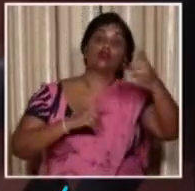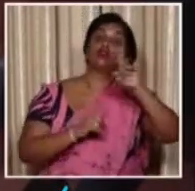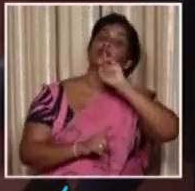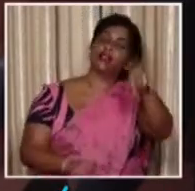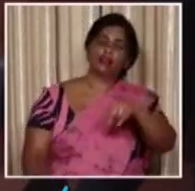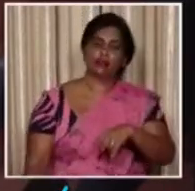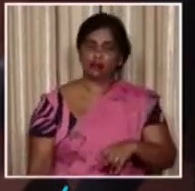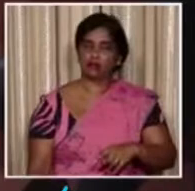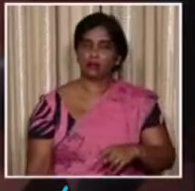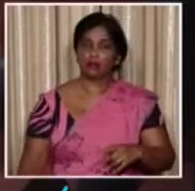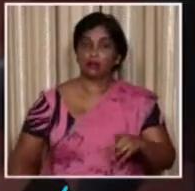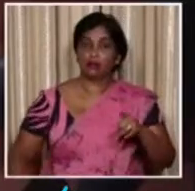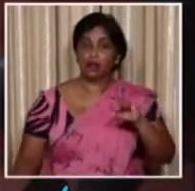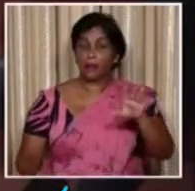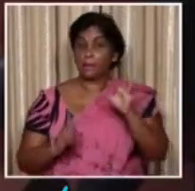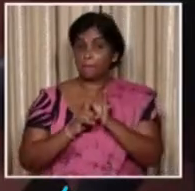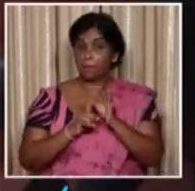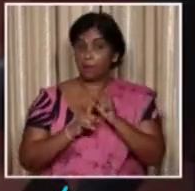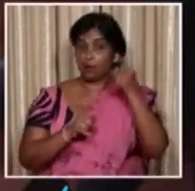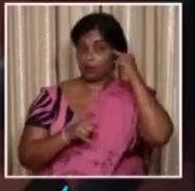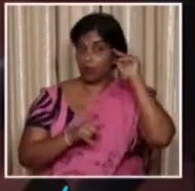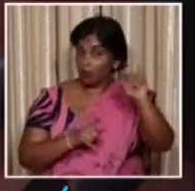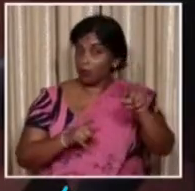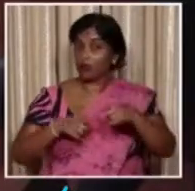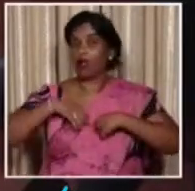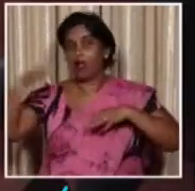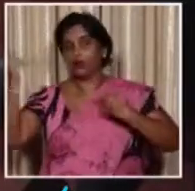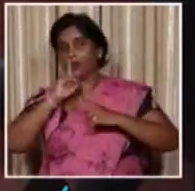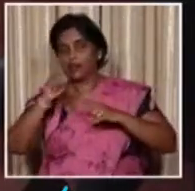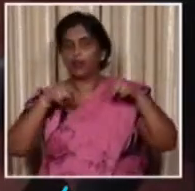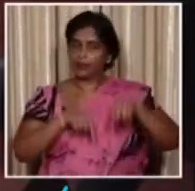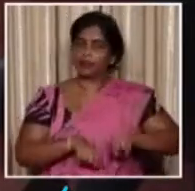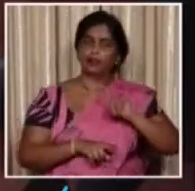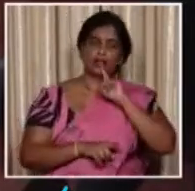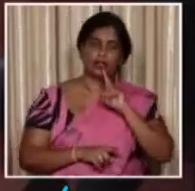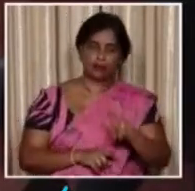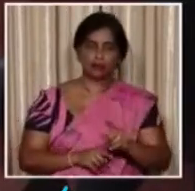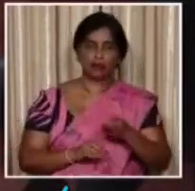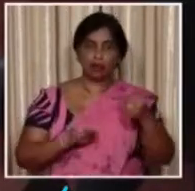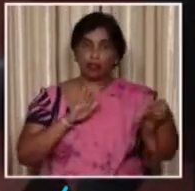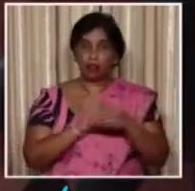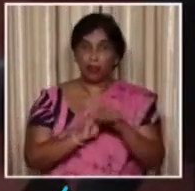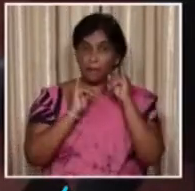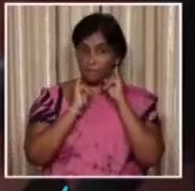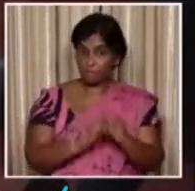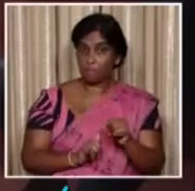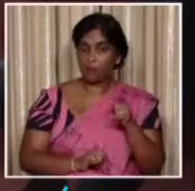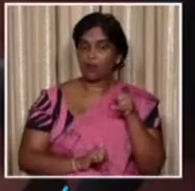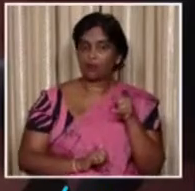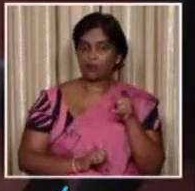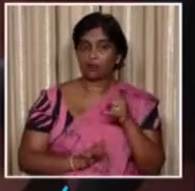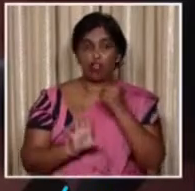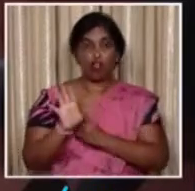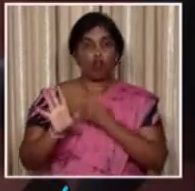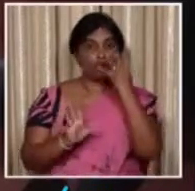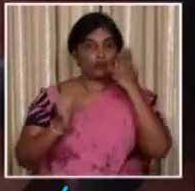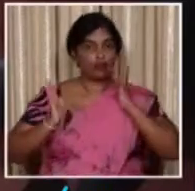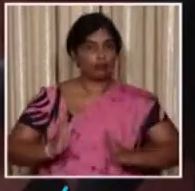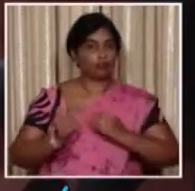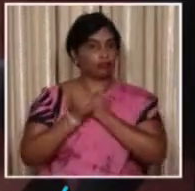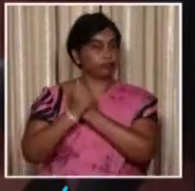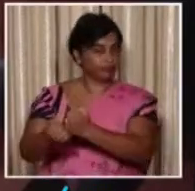ගිහිල්ලා හැබැයි ප්‍රසන්නක් කතාව මම එළියක් කියන මෙතනක් කියනවා කප්පම් ගැනීම වරදට අවුරුදු 4ක් ඇඟපැදු